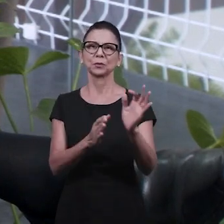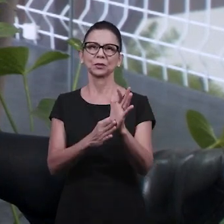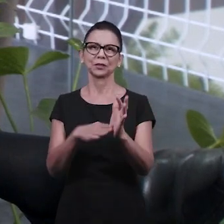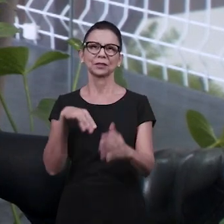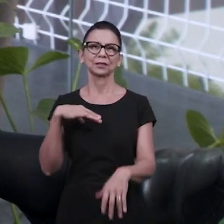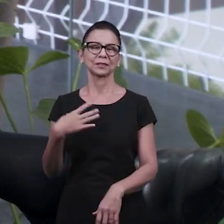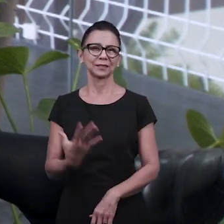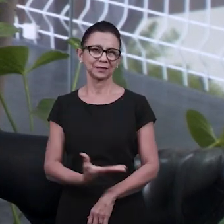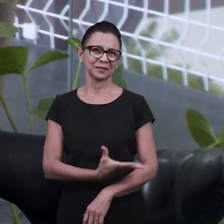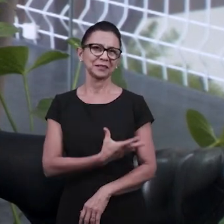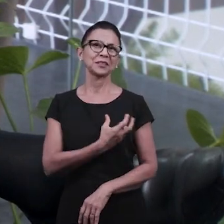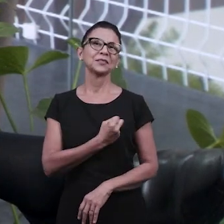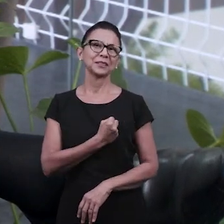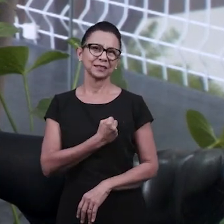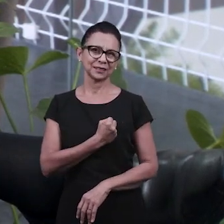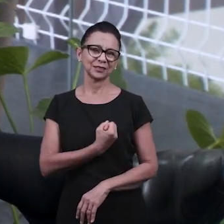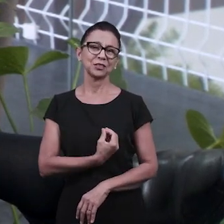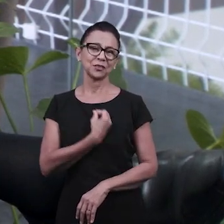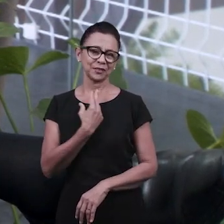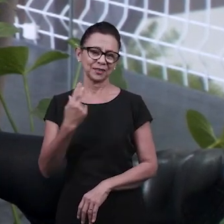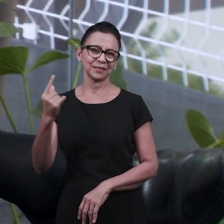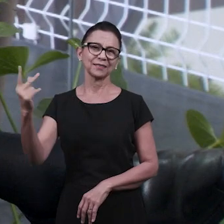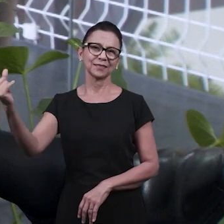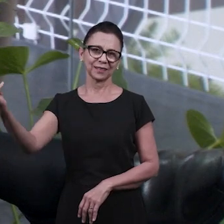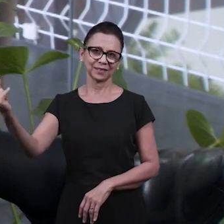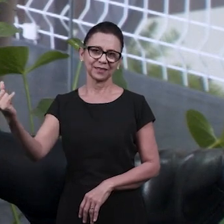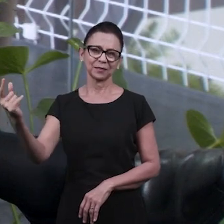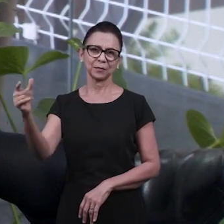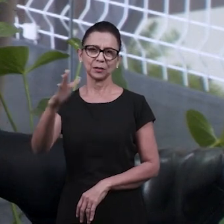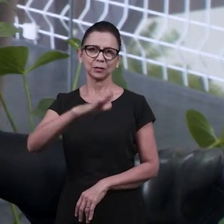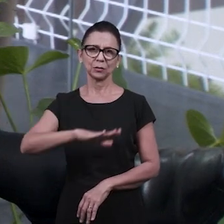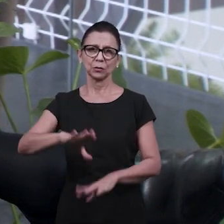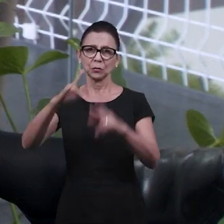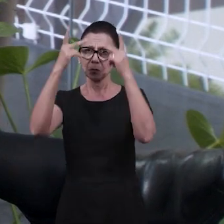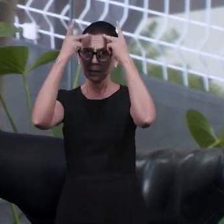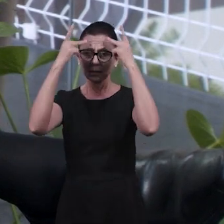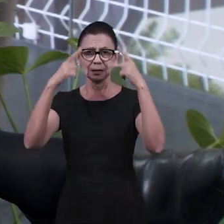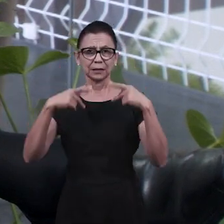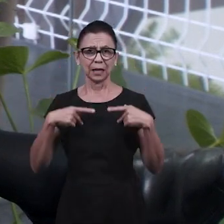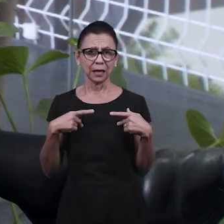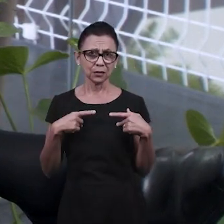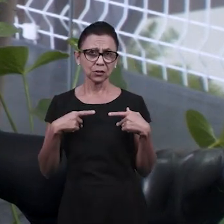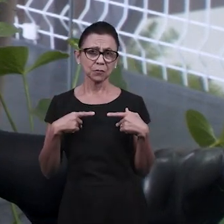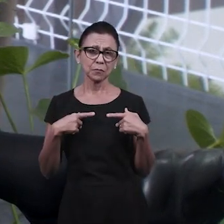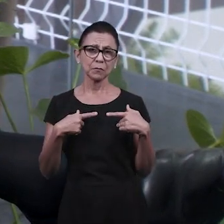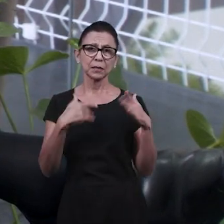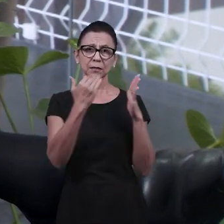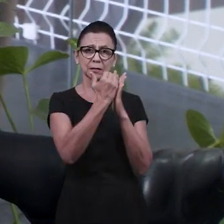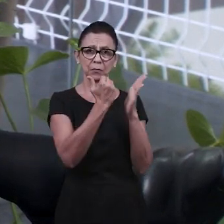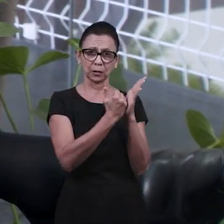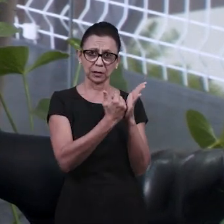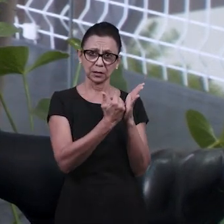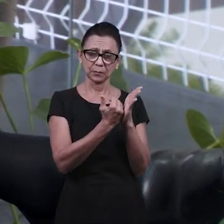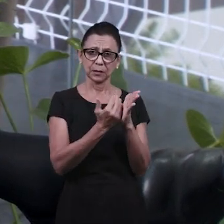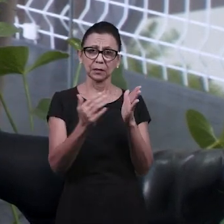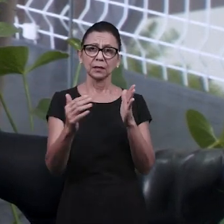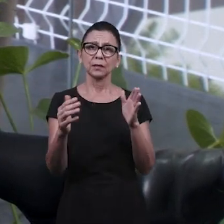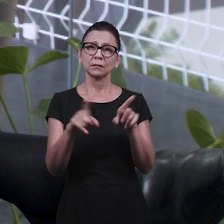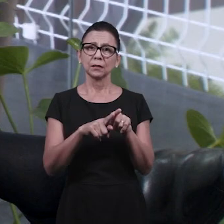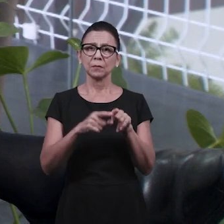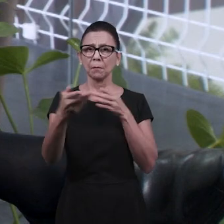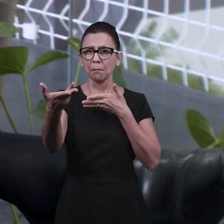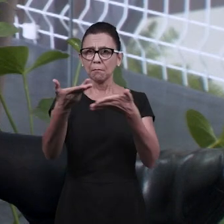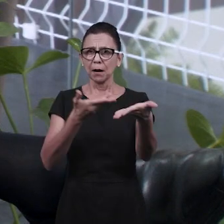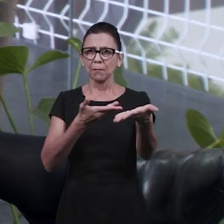de salut et aussi de vie éternelle pour l'homme. Mais ce programme est aussi interactif et à cause de cela, nous